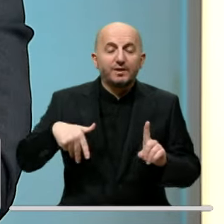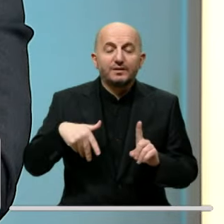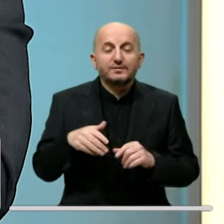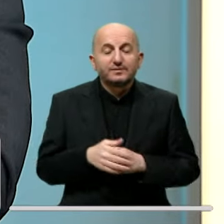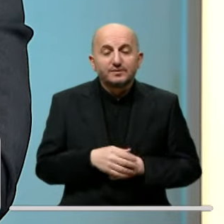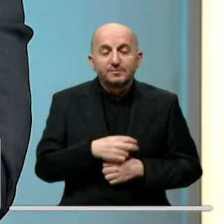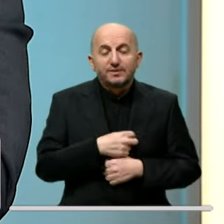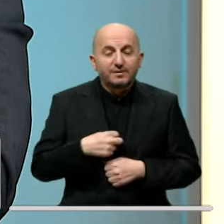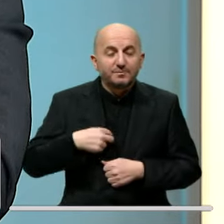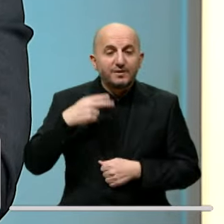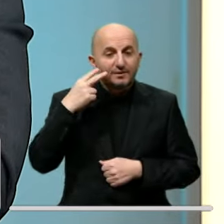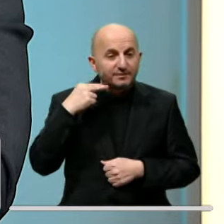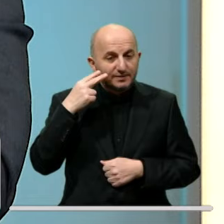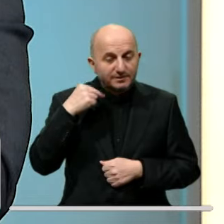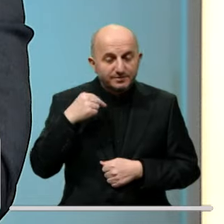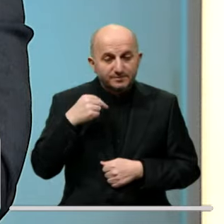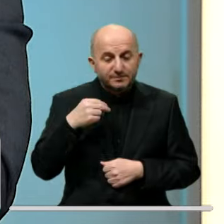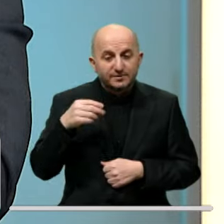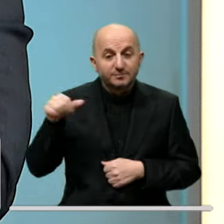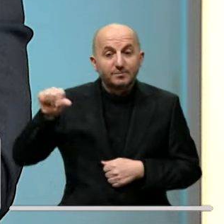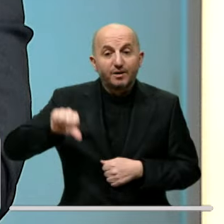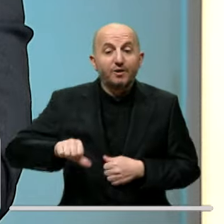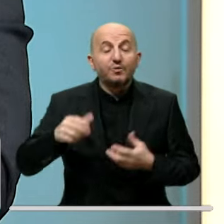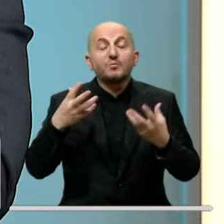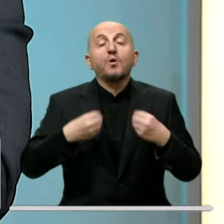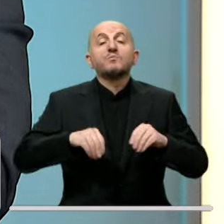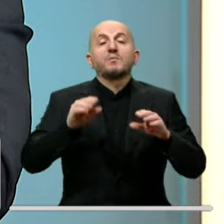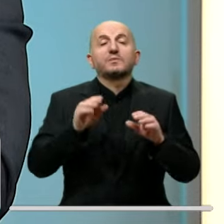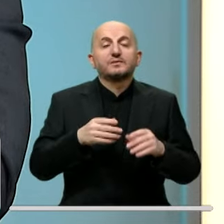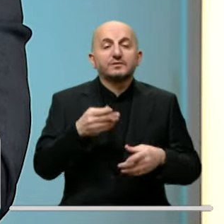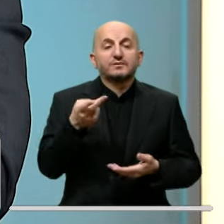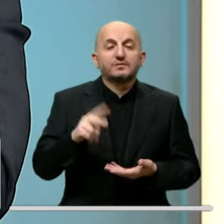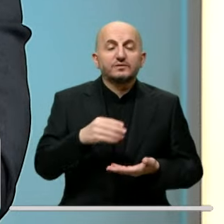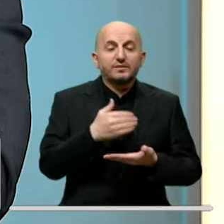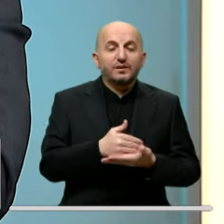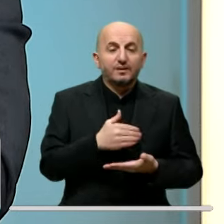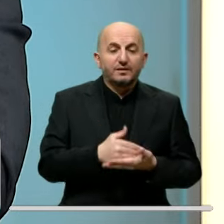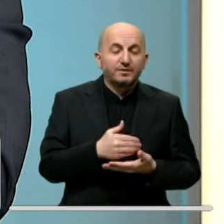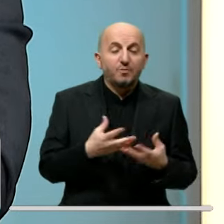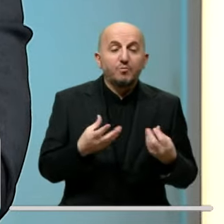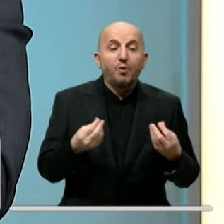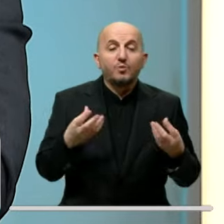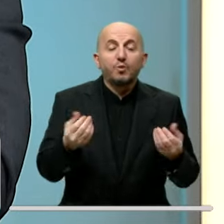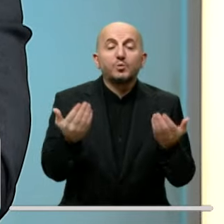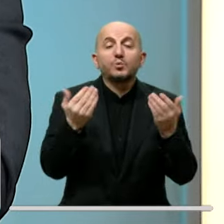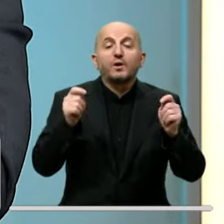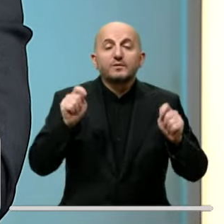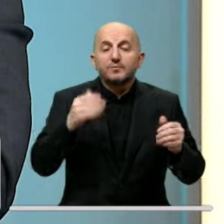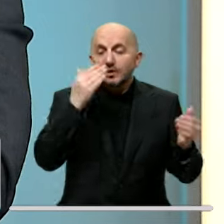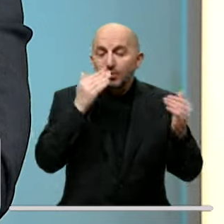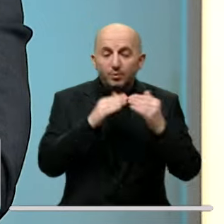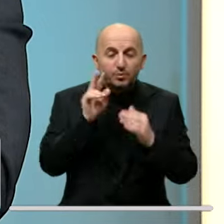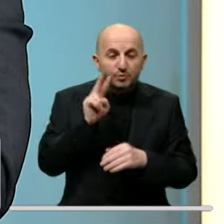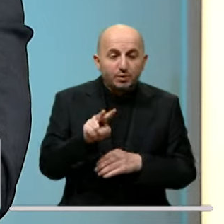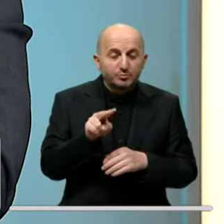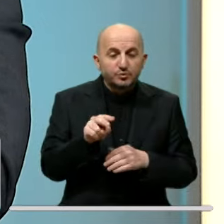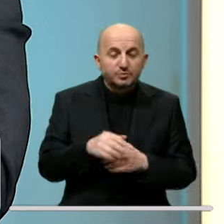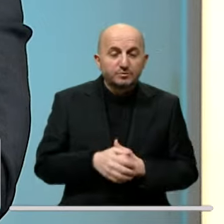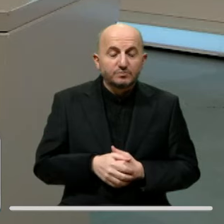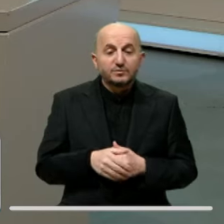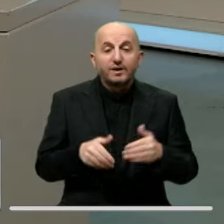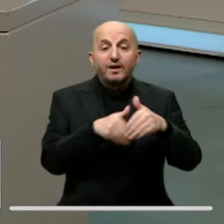ki Peygamber Efendimiz mahrum olmamasını ve cenazeye bol bol dua edilmesini uygun görmüş ki buna müdahale